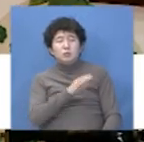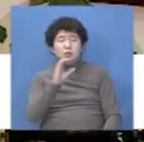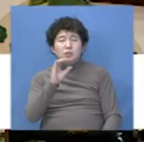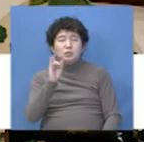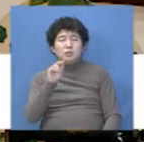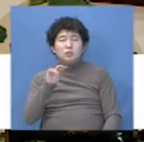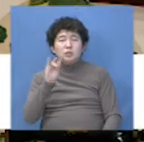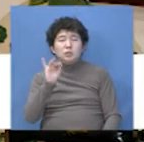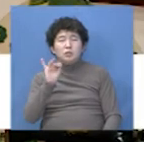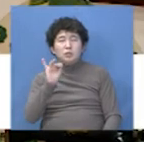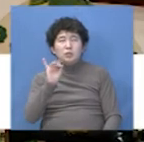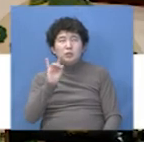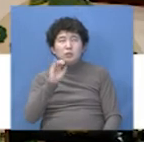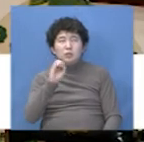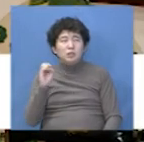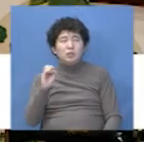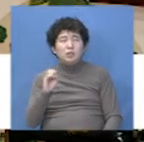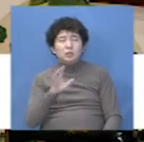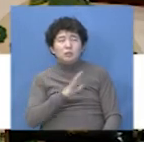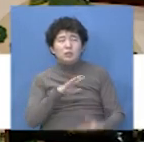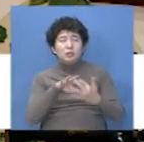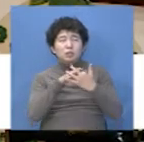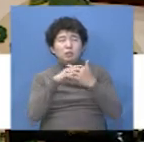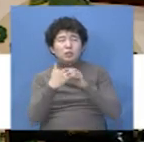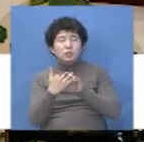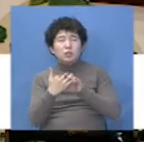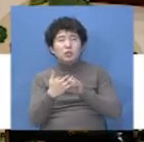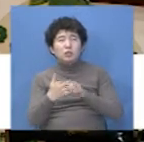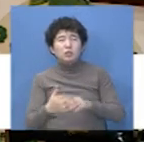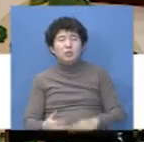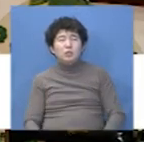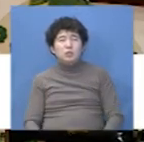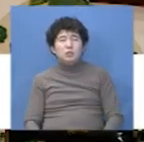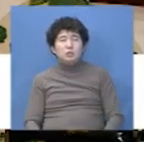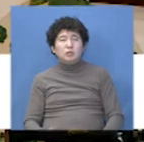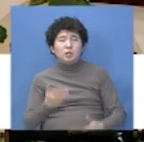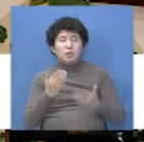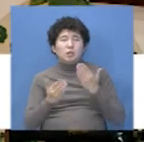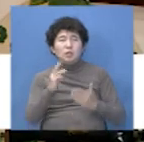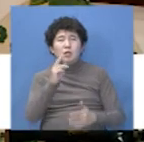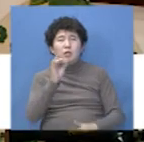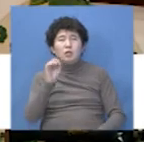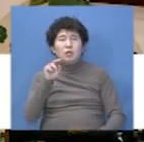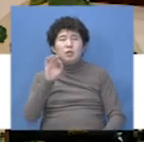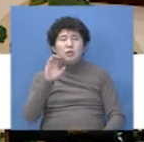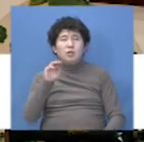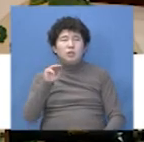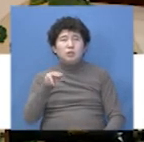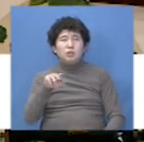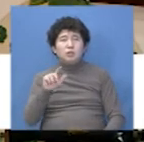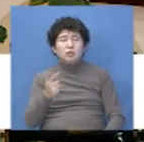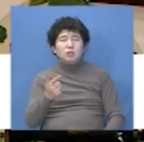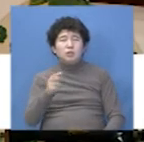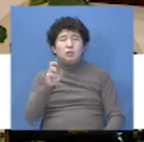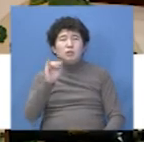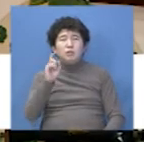в том числе была такая вот деревня, или это была крепость казачья, Усть-Бухтарма. Она сейчас у нас